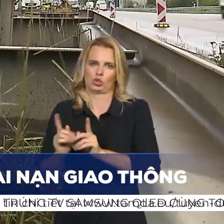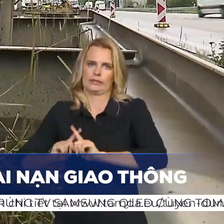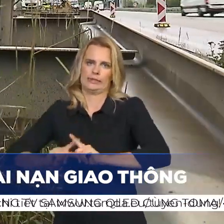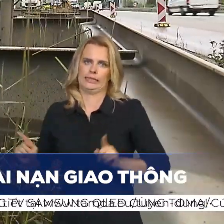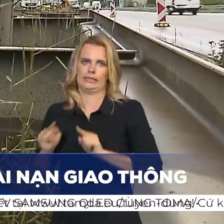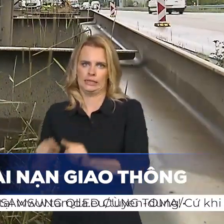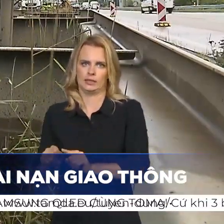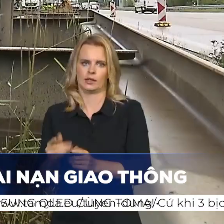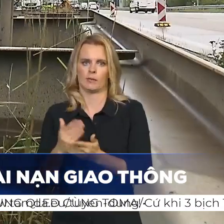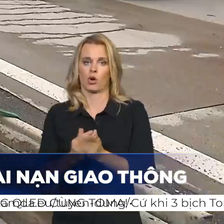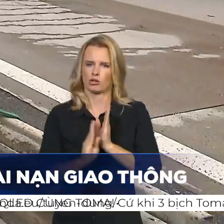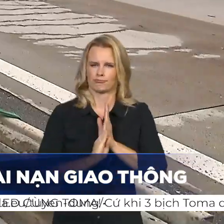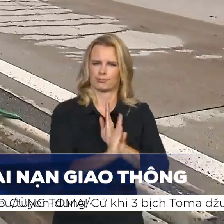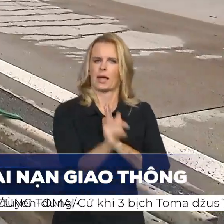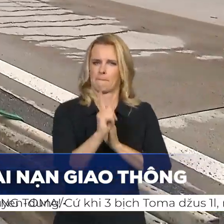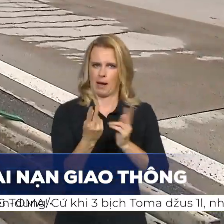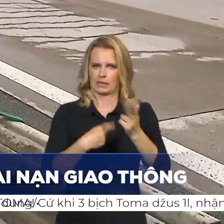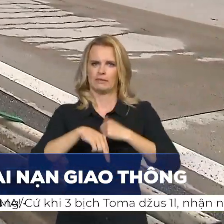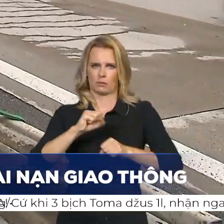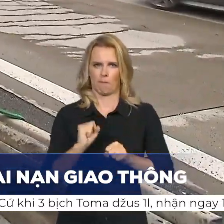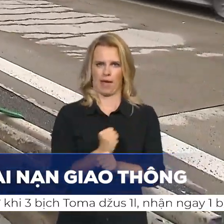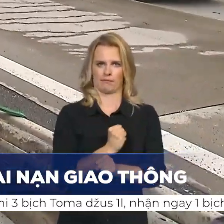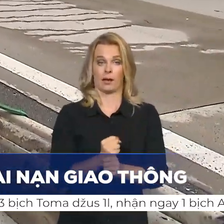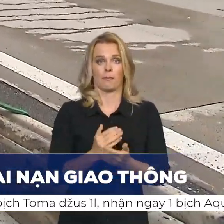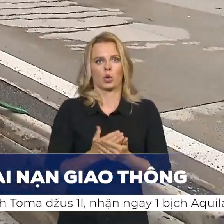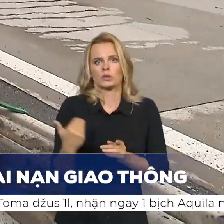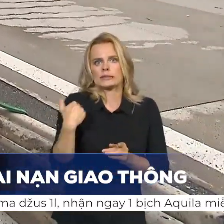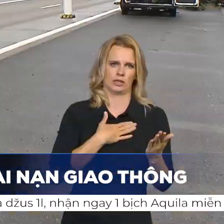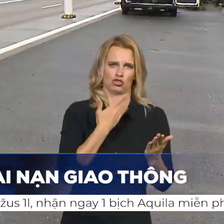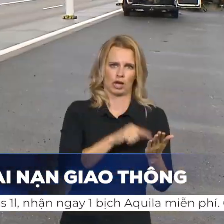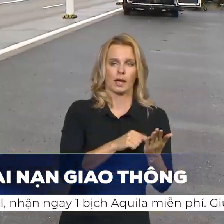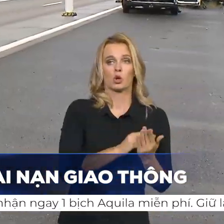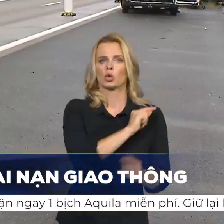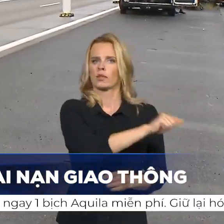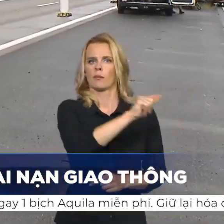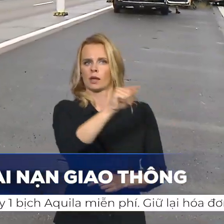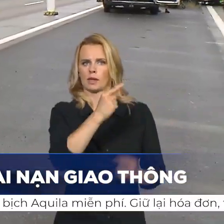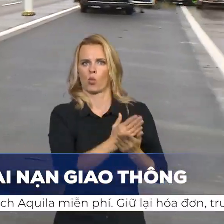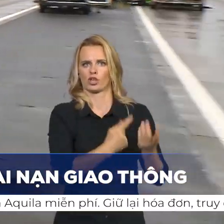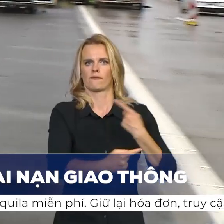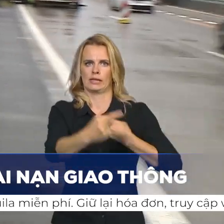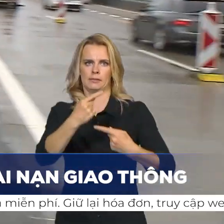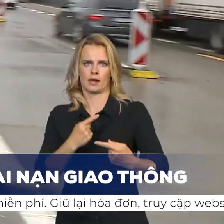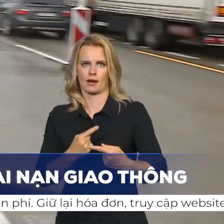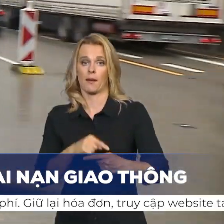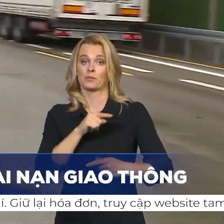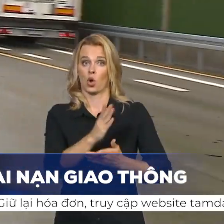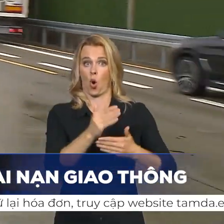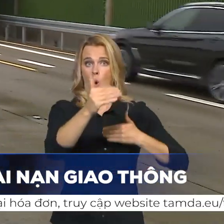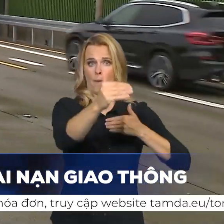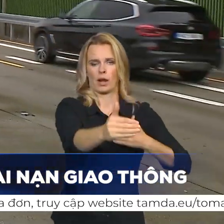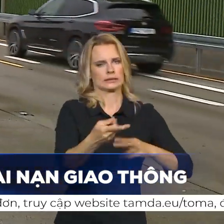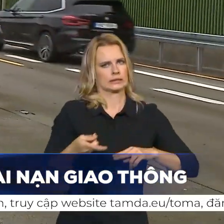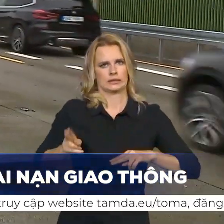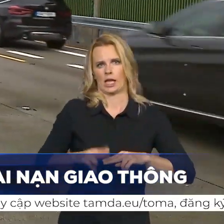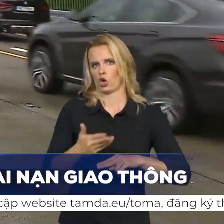nhân làm đường vẫn đang liên tục thay đổi những lan can cũ bằng những loại mới đạt tiêu chuẩn hiện hành theo như ước tính Việc thay đổi toàn bộ lan can cũ trên đường xa lộ của